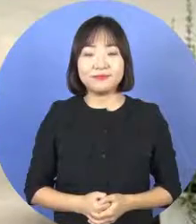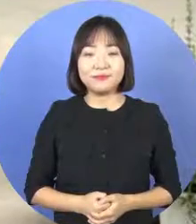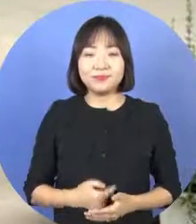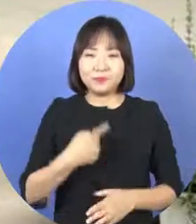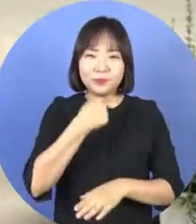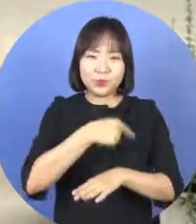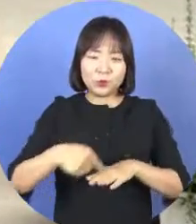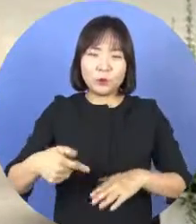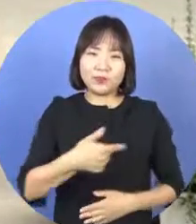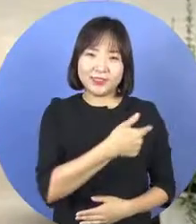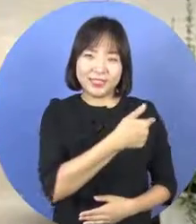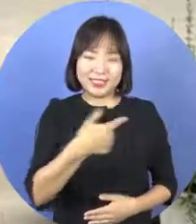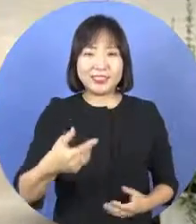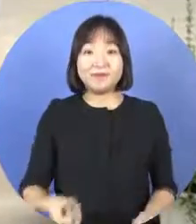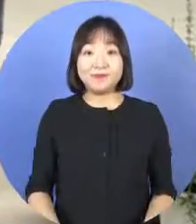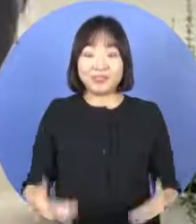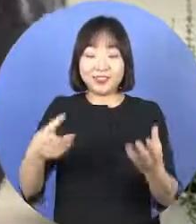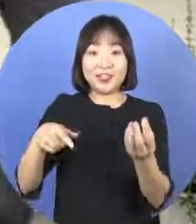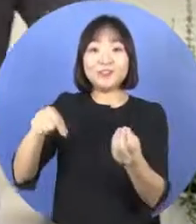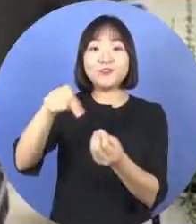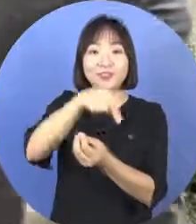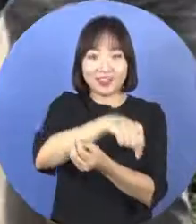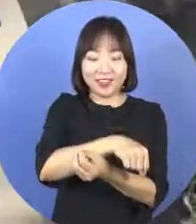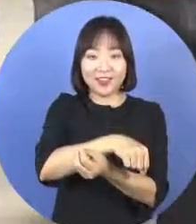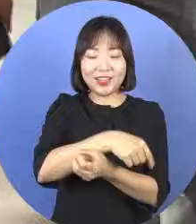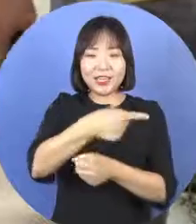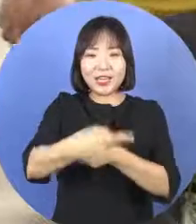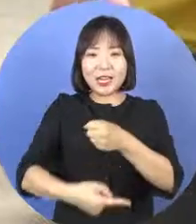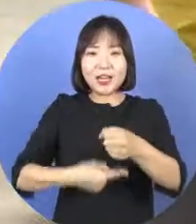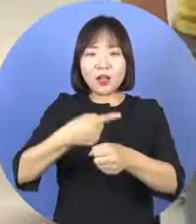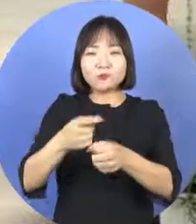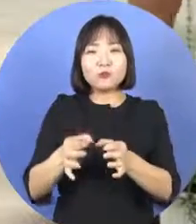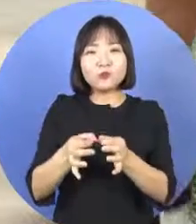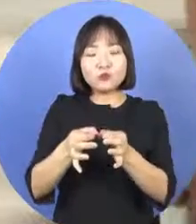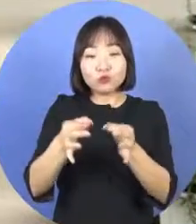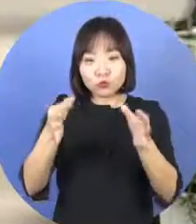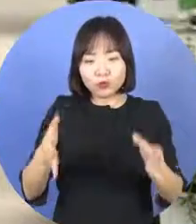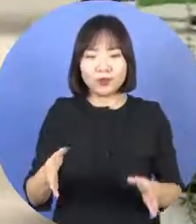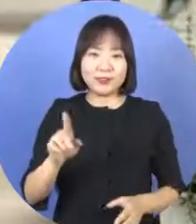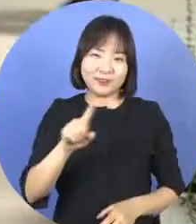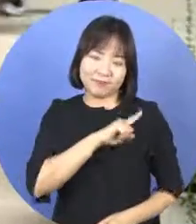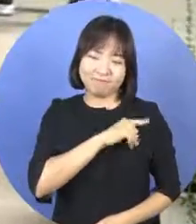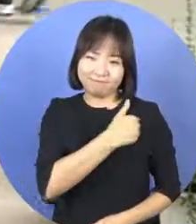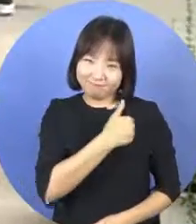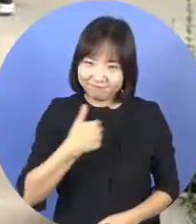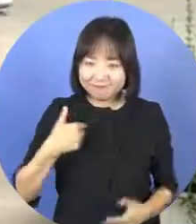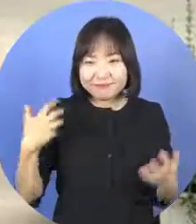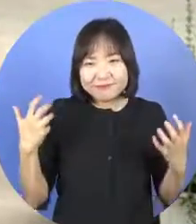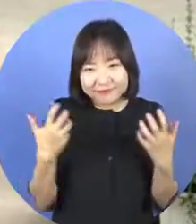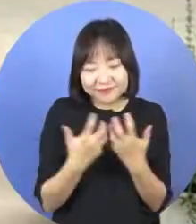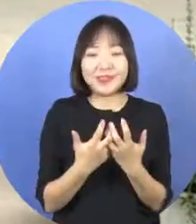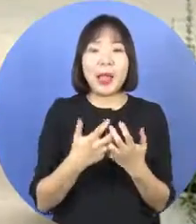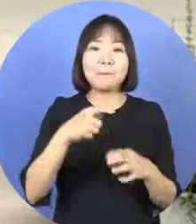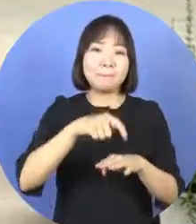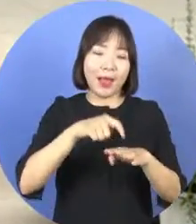민족 고유의 대명절 추석이 찾아왔습니다. 1년 중 가장 넉넉한 계절인 만큼 마음까지